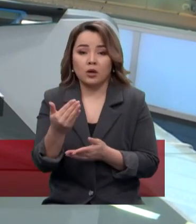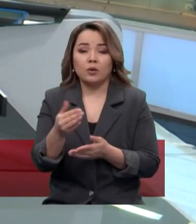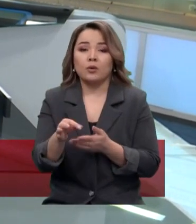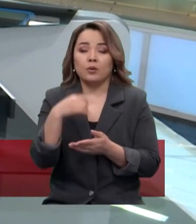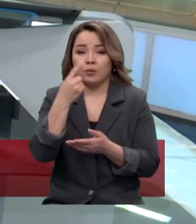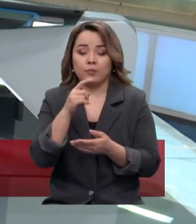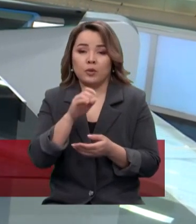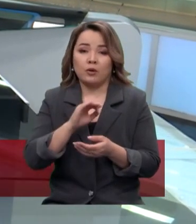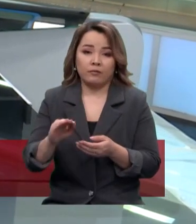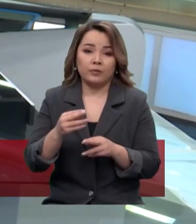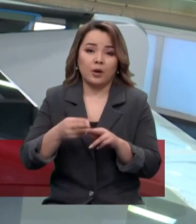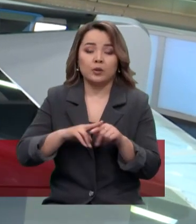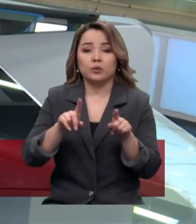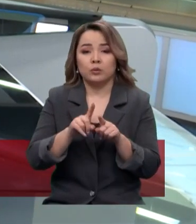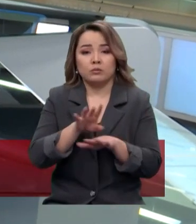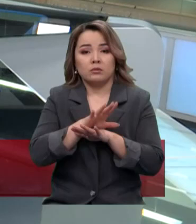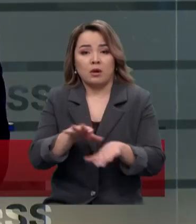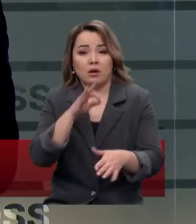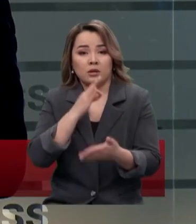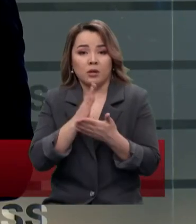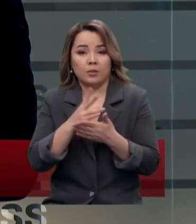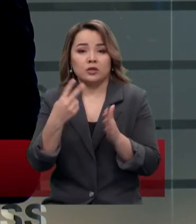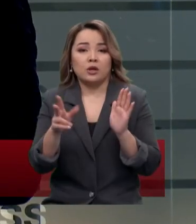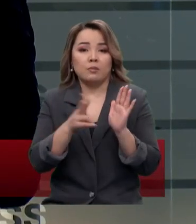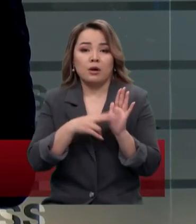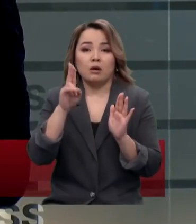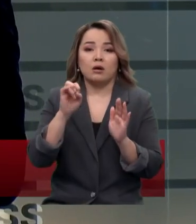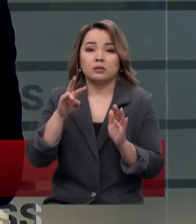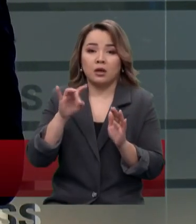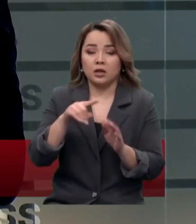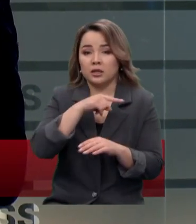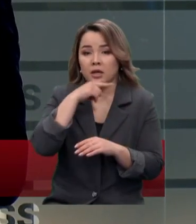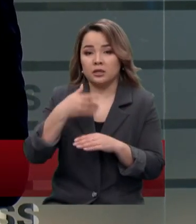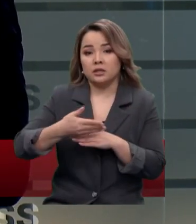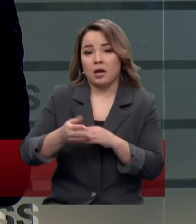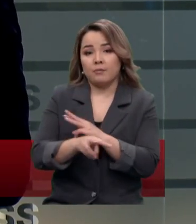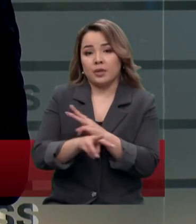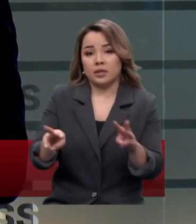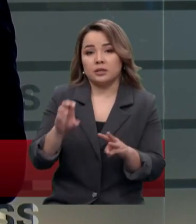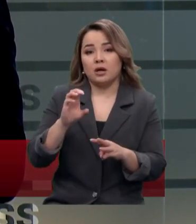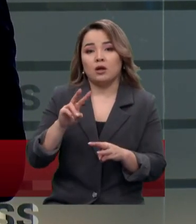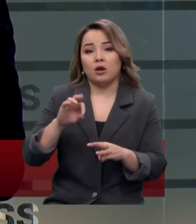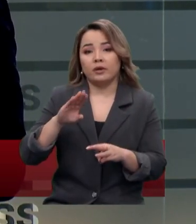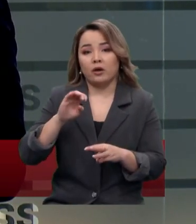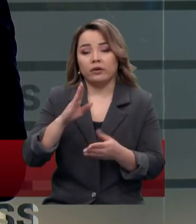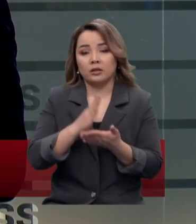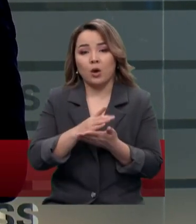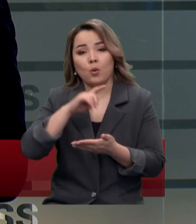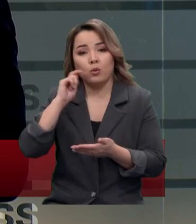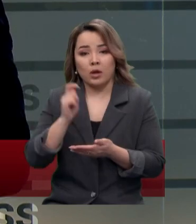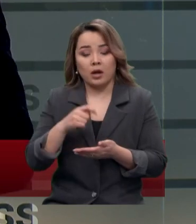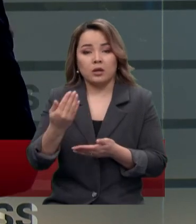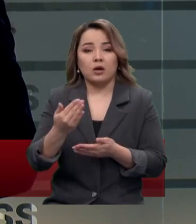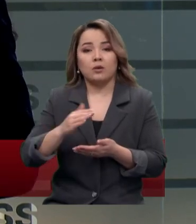түрде бұл ақпаратты жоққа шығарып отыр, иә? 28 қаңтарда Ресейдің сыртқы істер министрі Сергей Лавров Украинамен